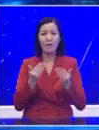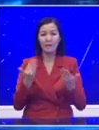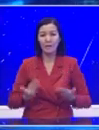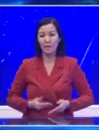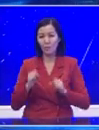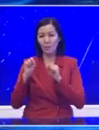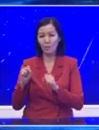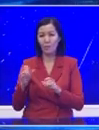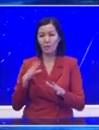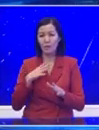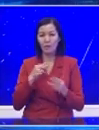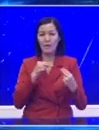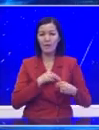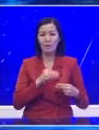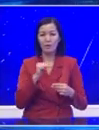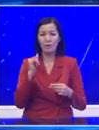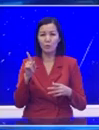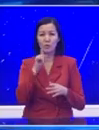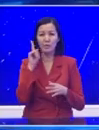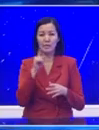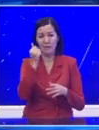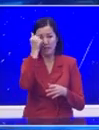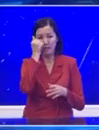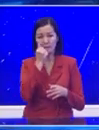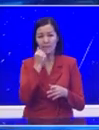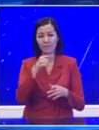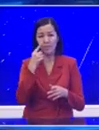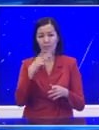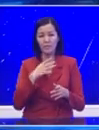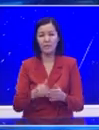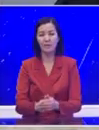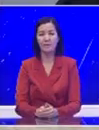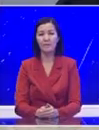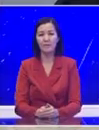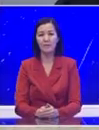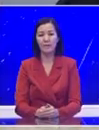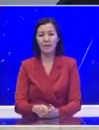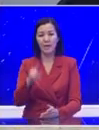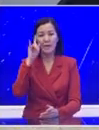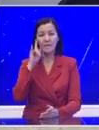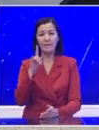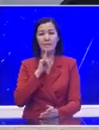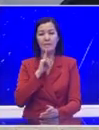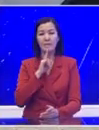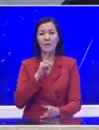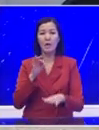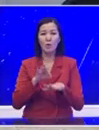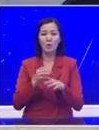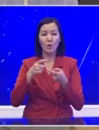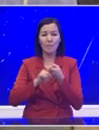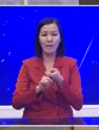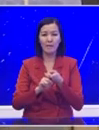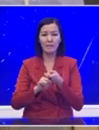жатыр. Ал олардың еңбегіне жетісу жастары алғыстарын білдіруде. Елімізде коронавирусқа байланысты төтенше